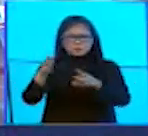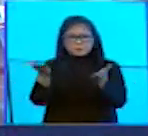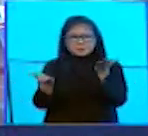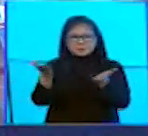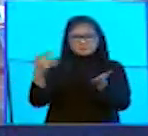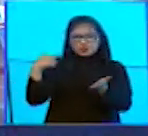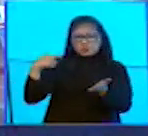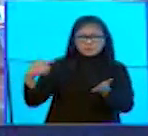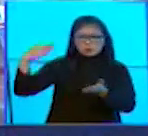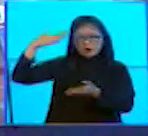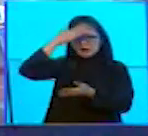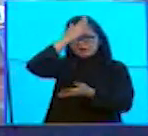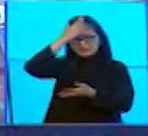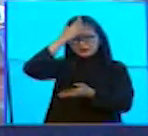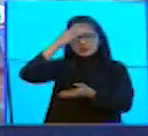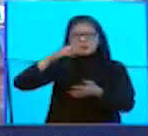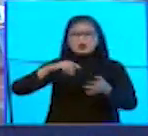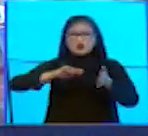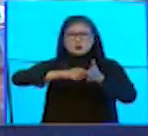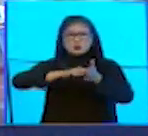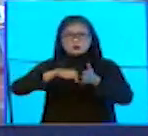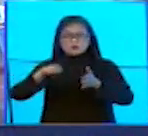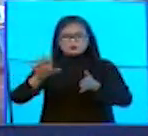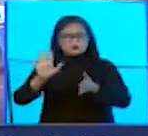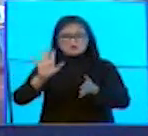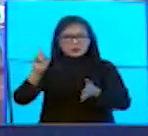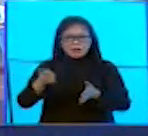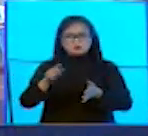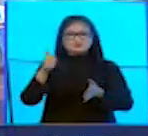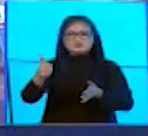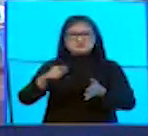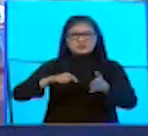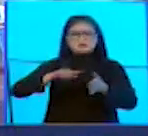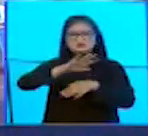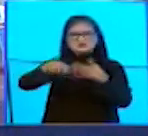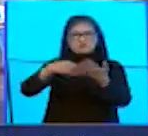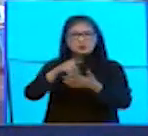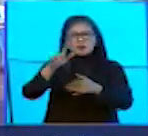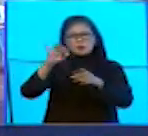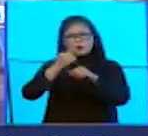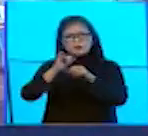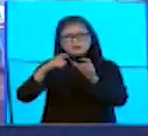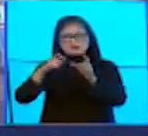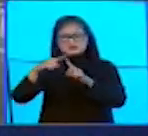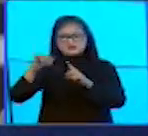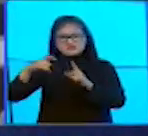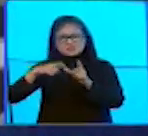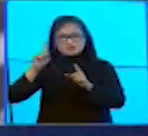Lockdown tidak serta-merta dapat dilakukan karena harus siap dengan logistik dan harus disetujui oleh pemerintah pusat.